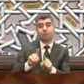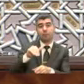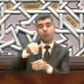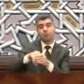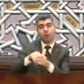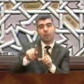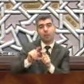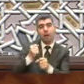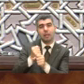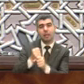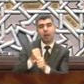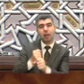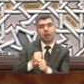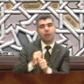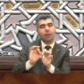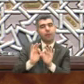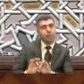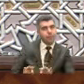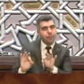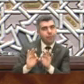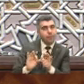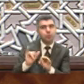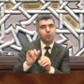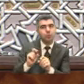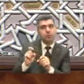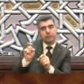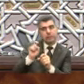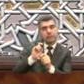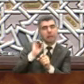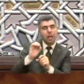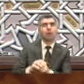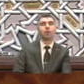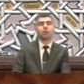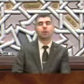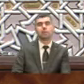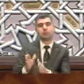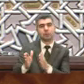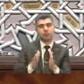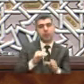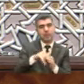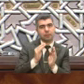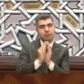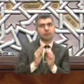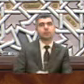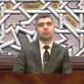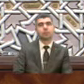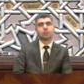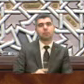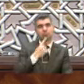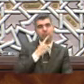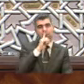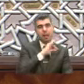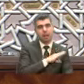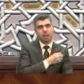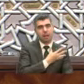فقدان الشغل للسيدات والساده النواب المحترمين من فريق العداله والتنميه، تفضلوا السيد النائب لوضع السؤال. بسم الله الرحمن الرحيم.